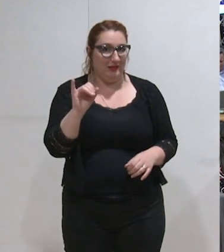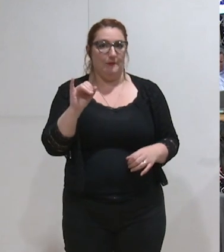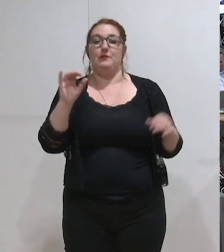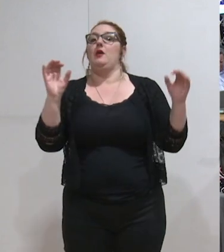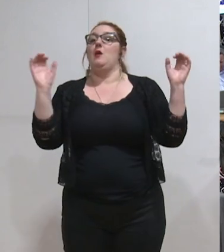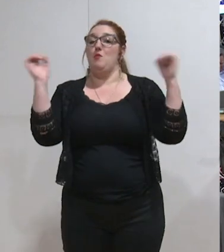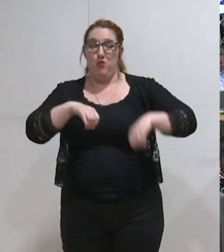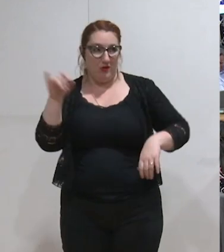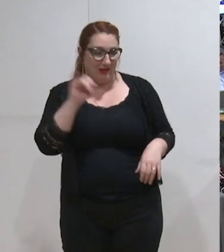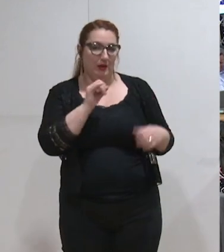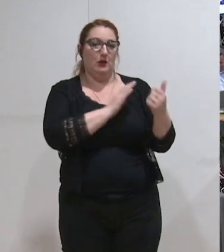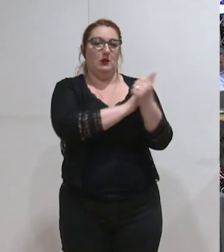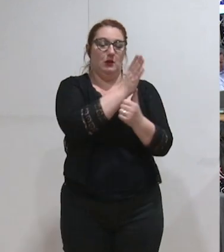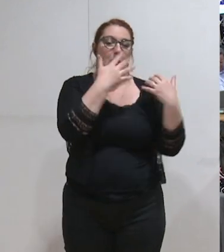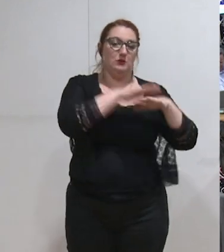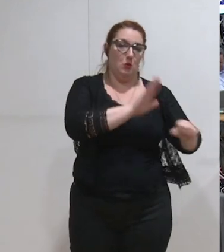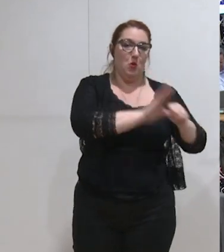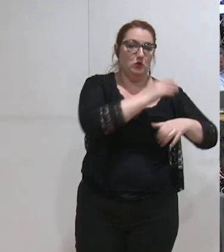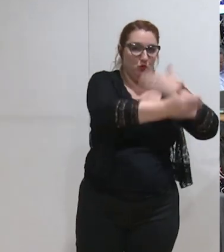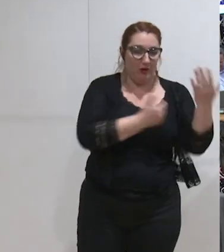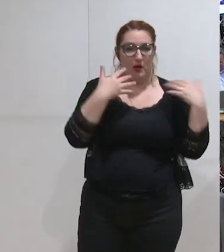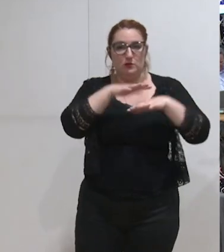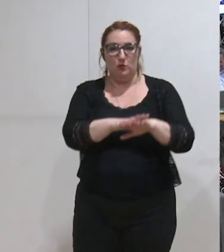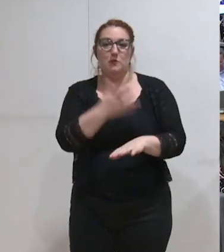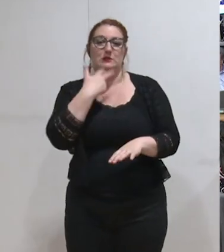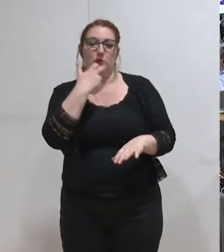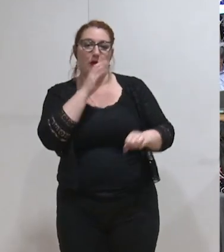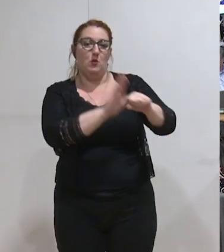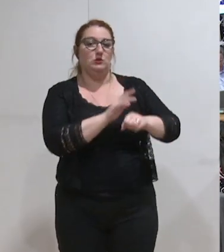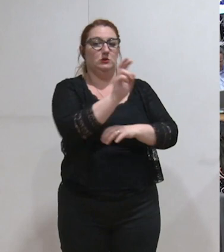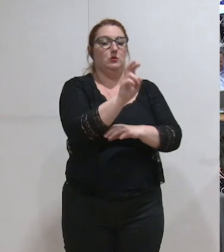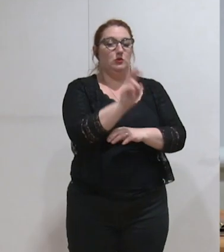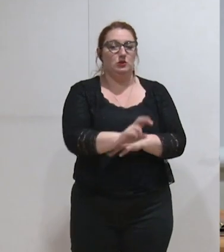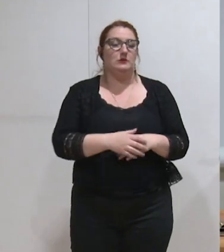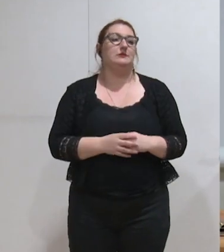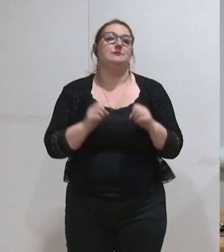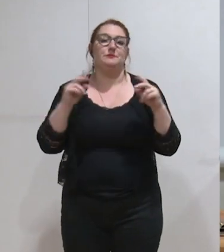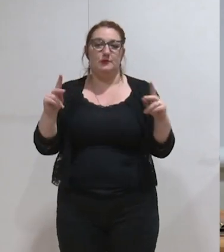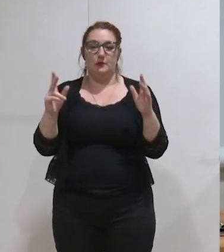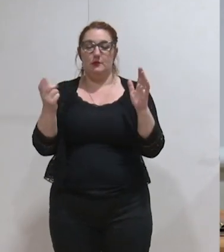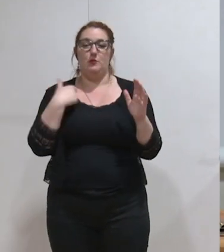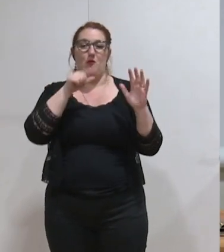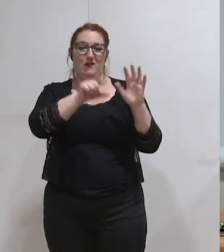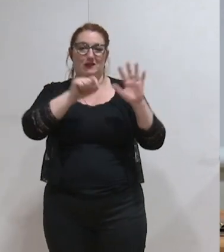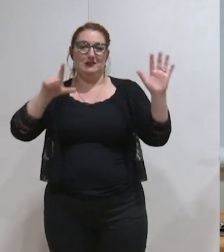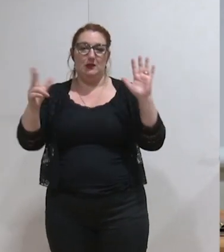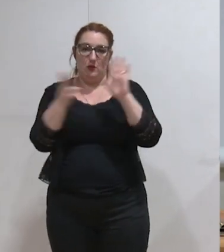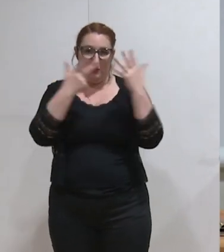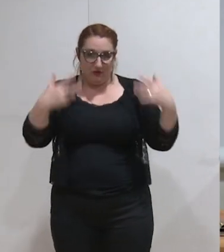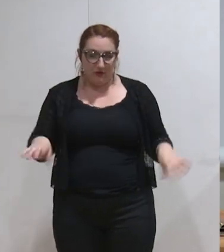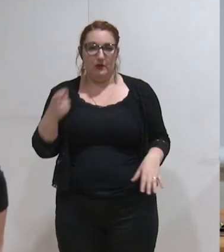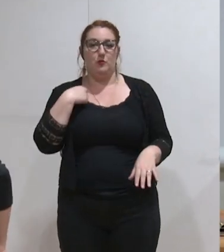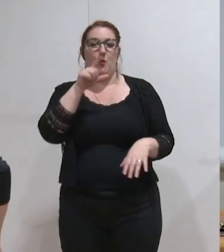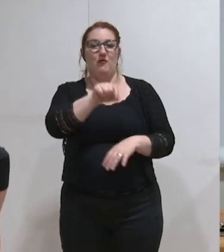qui vote pour rassemblement de gauche et de progrès rassemblement citoyen de la gauche et écologiste dé libération 27 adopté la